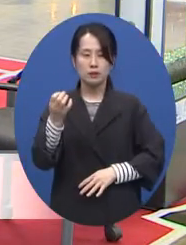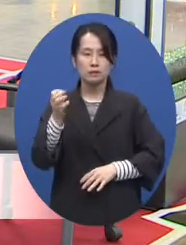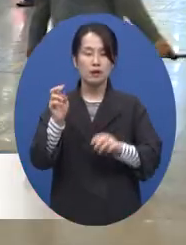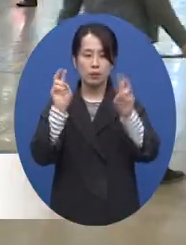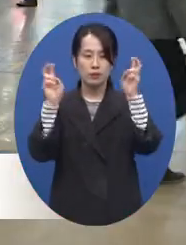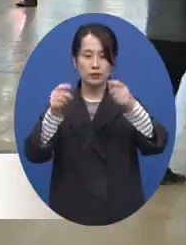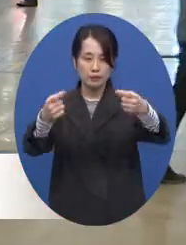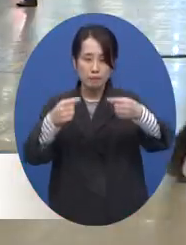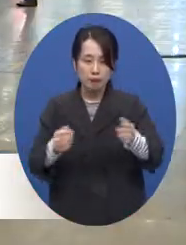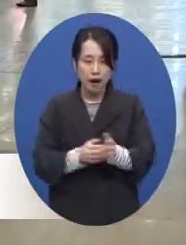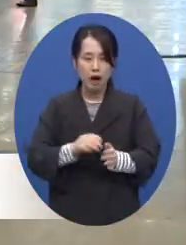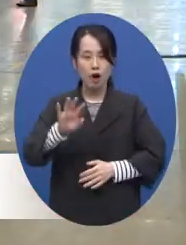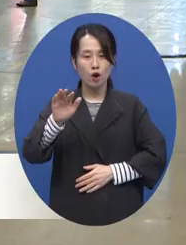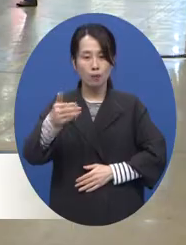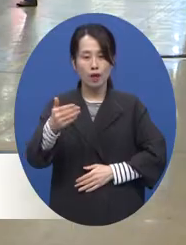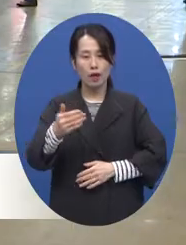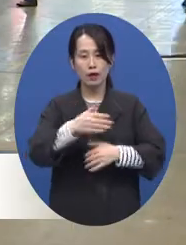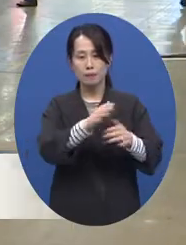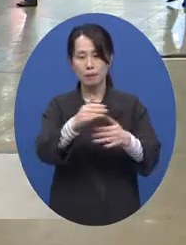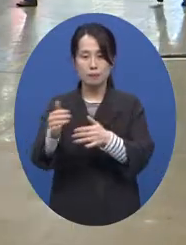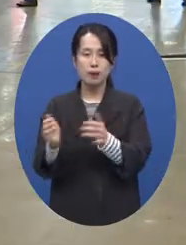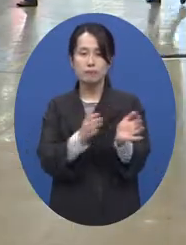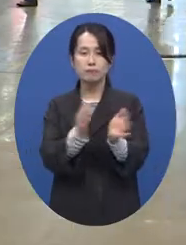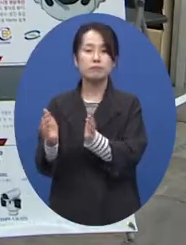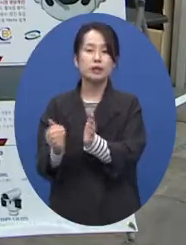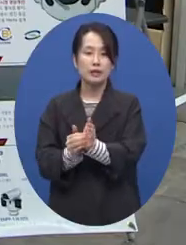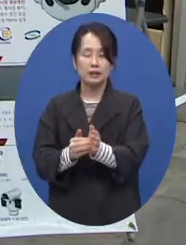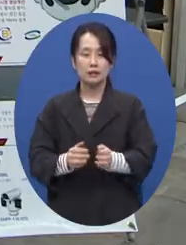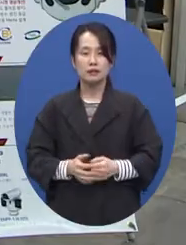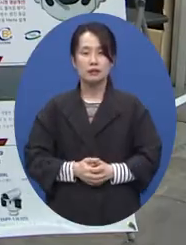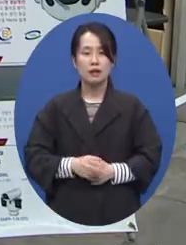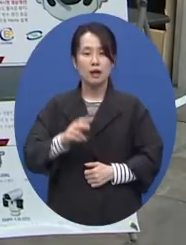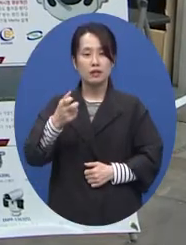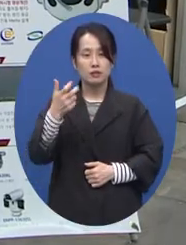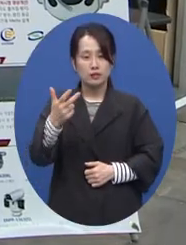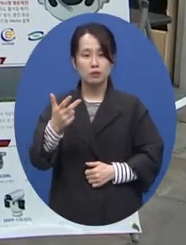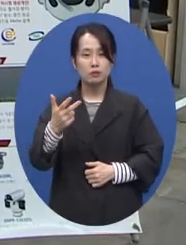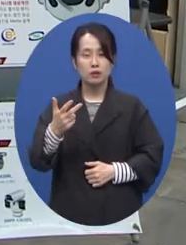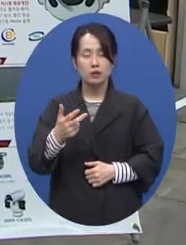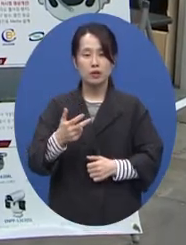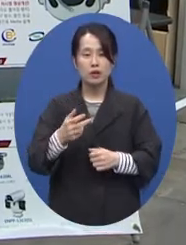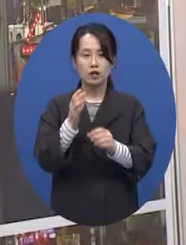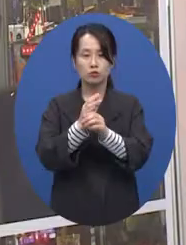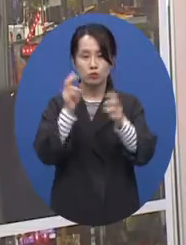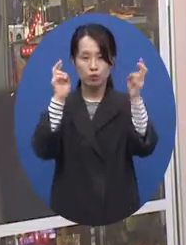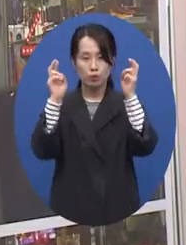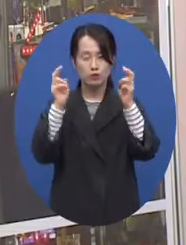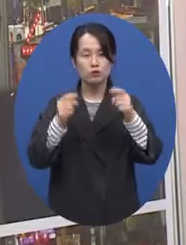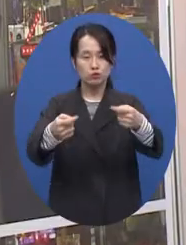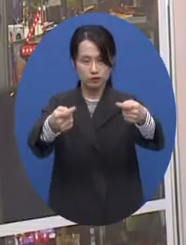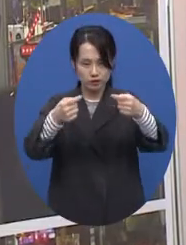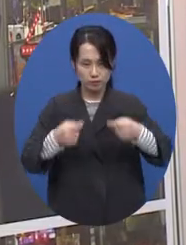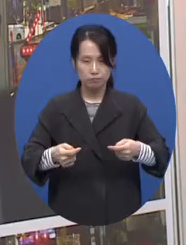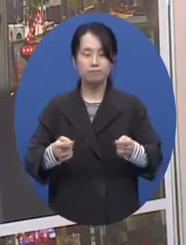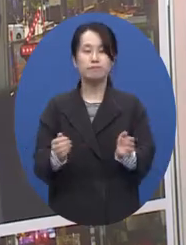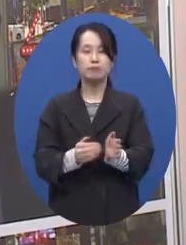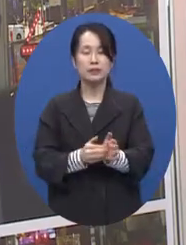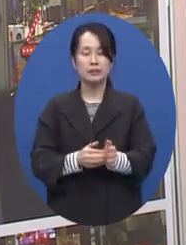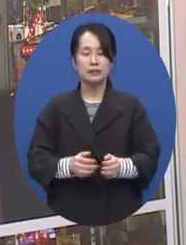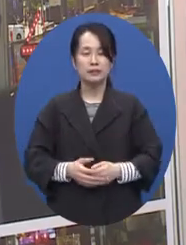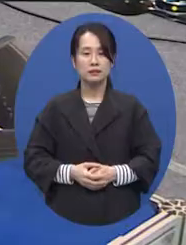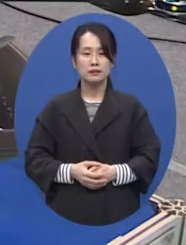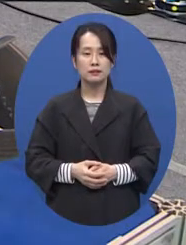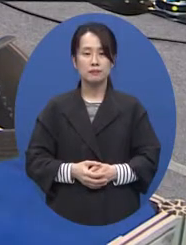업체가 참가했고 900개의 부스가 마련됐습니다. 77개의 도내 중소기업도 경기도의 지원으로